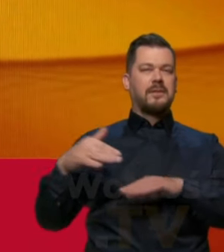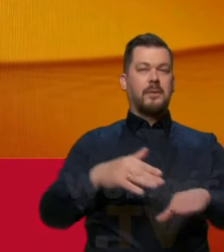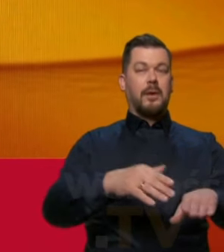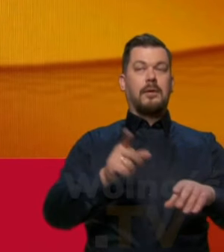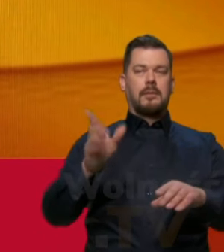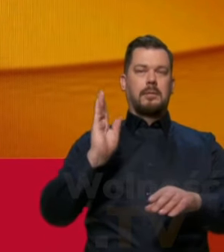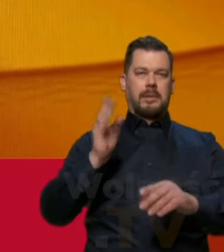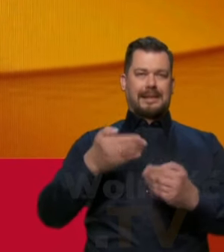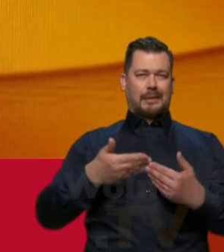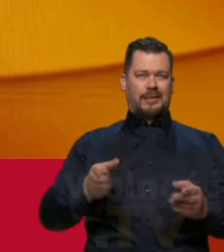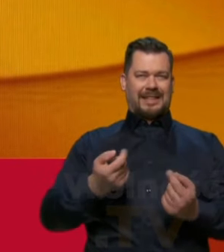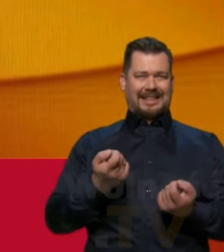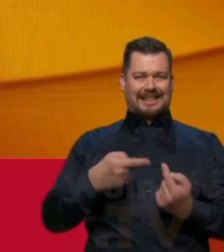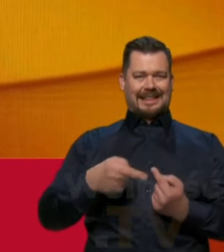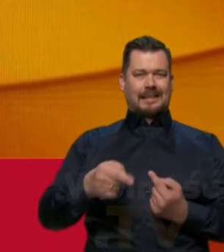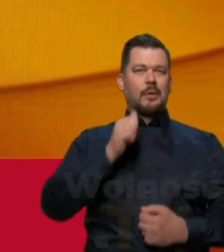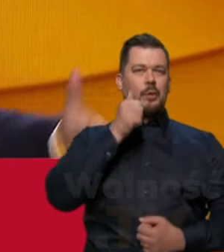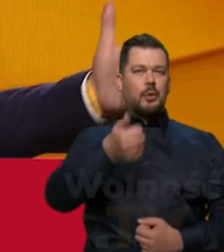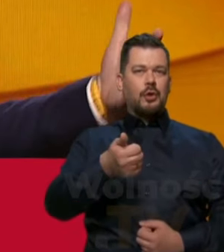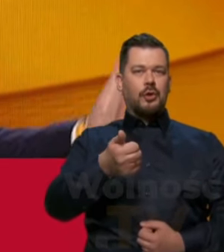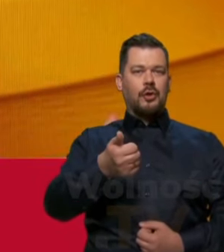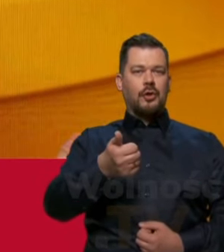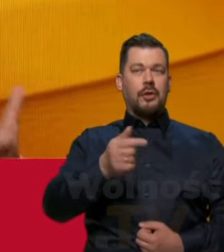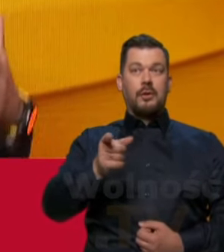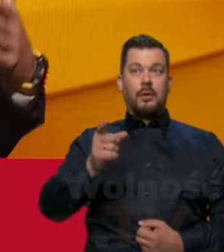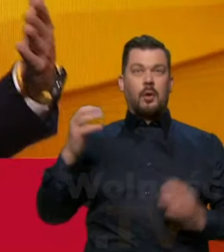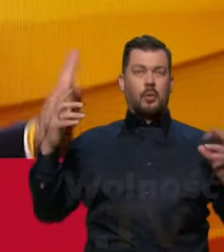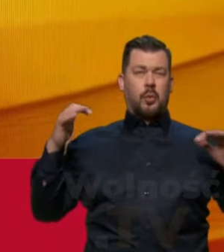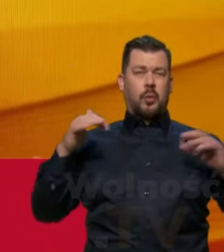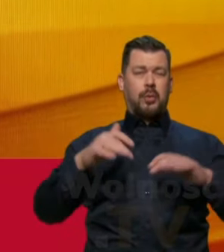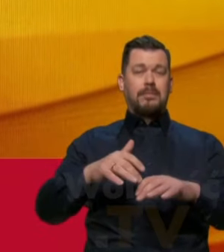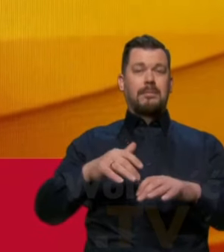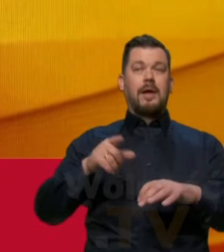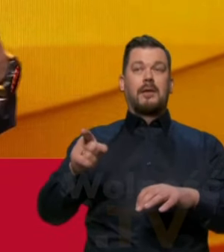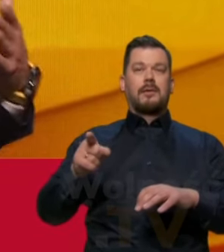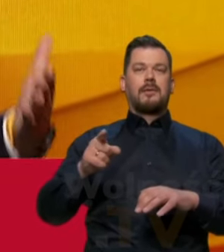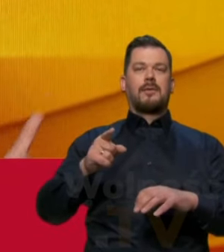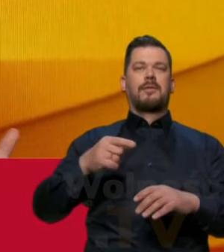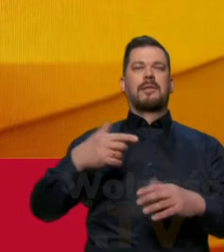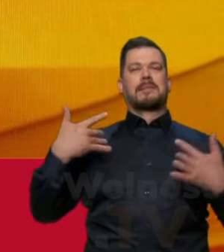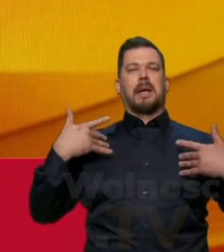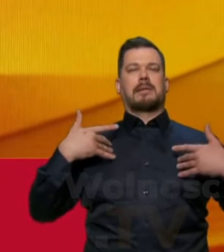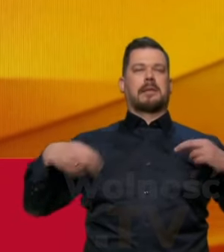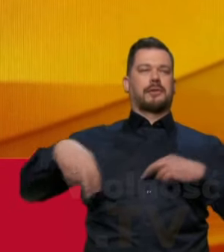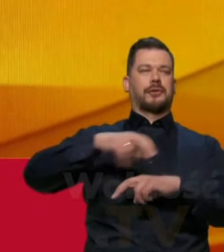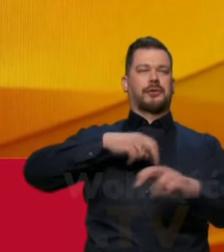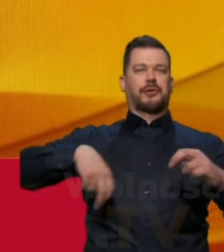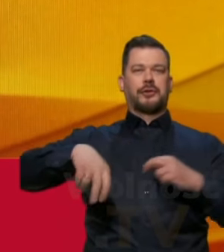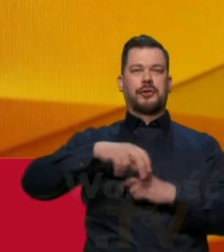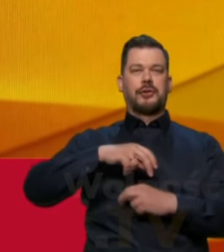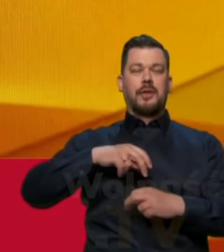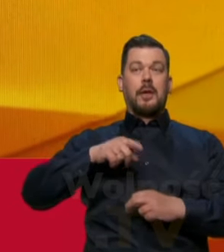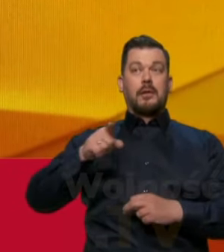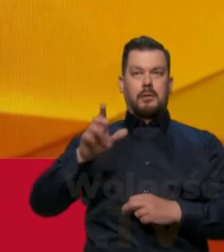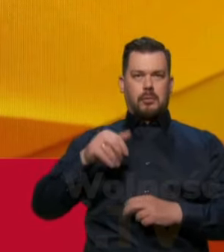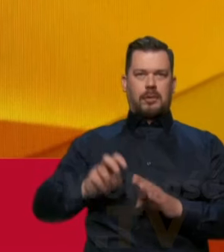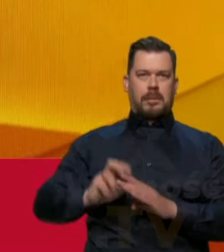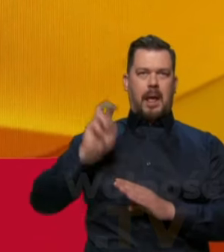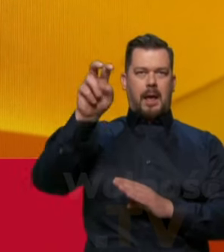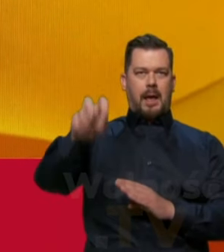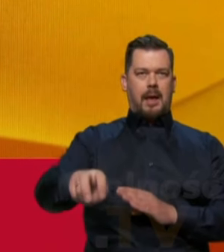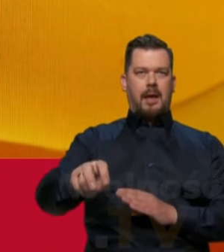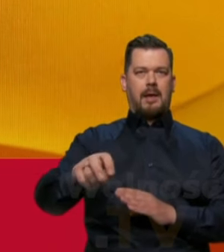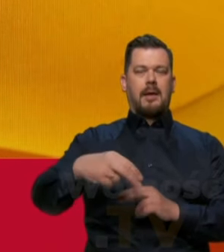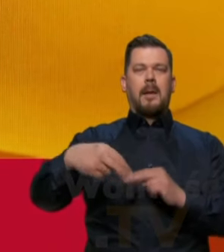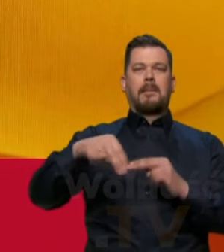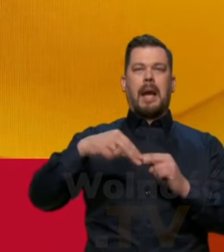otwieramy już jutro, dzięki czemu te tłumy, które dzisiaj korzystają z bulwarów, korzystają z uroków miasta, będą mogły przejść na